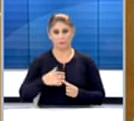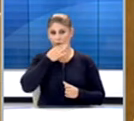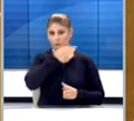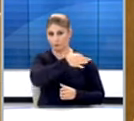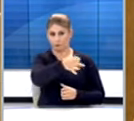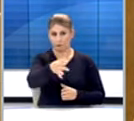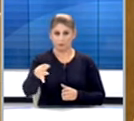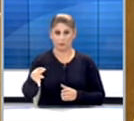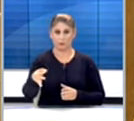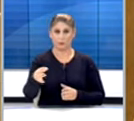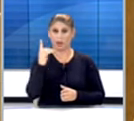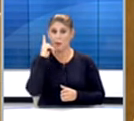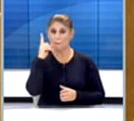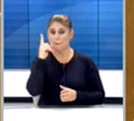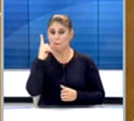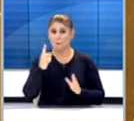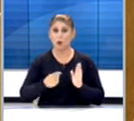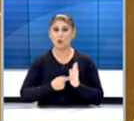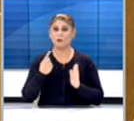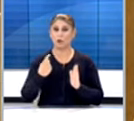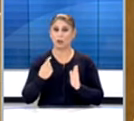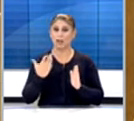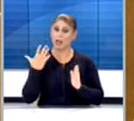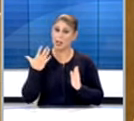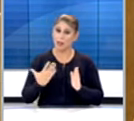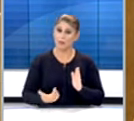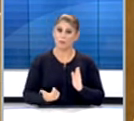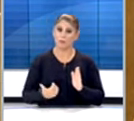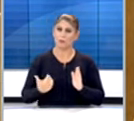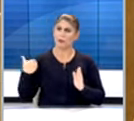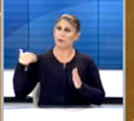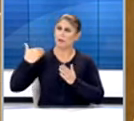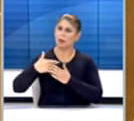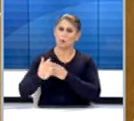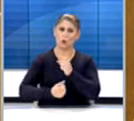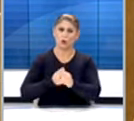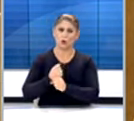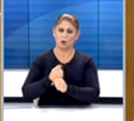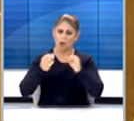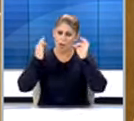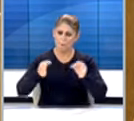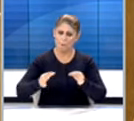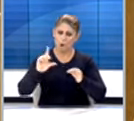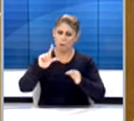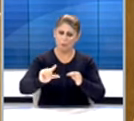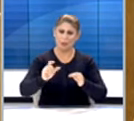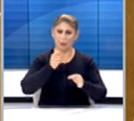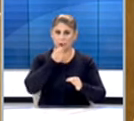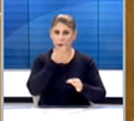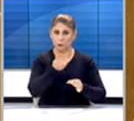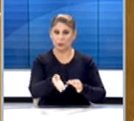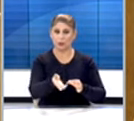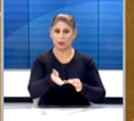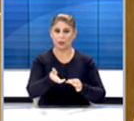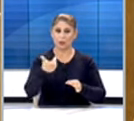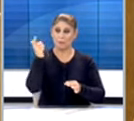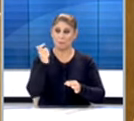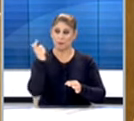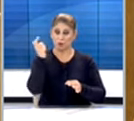επισημανθεί, για πρώτη φορά θα έχουμε μετά από χρόνια και απόλυτη μείωση στη δαπάνη τη